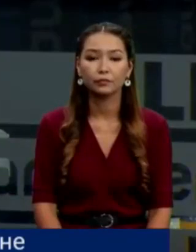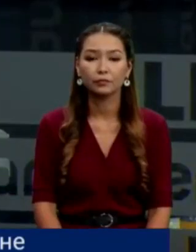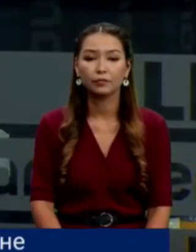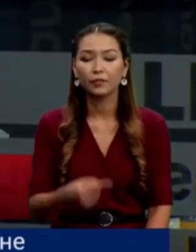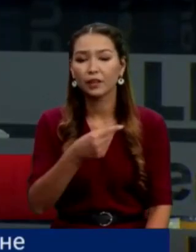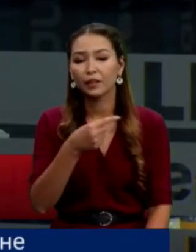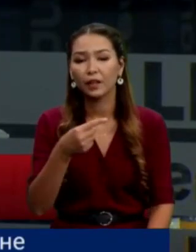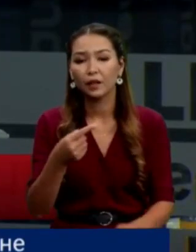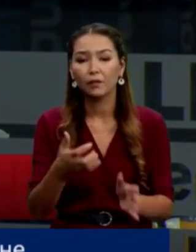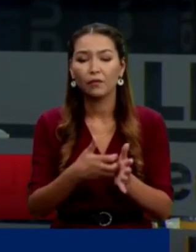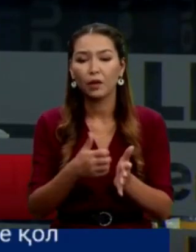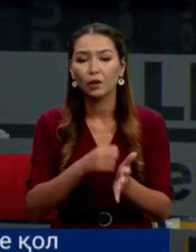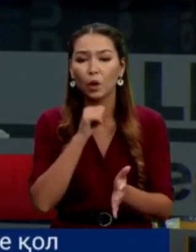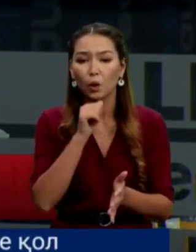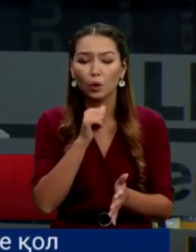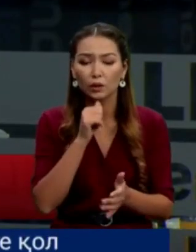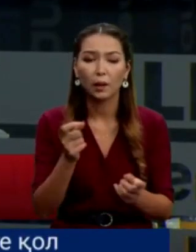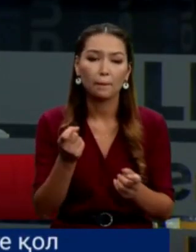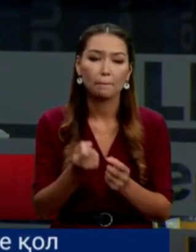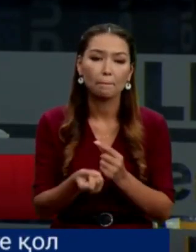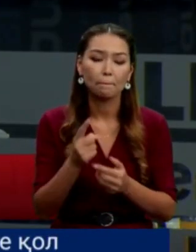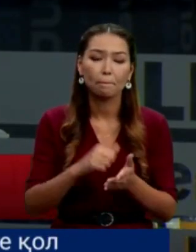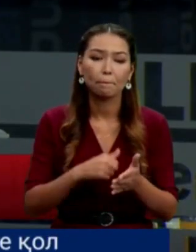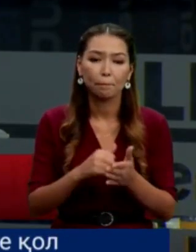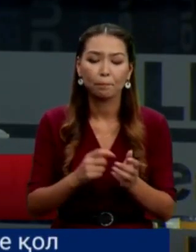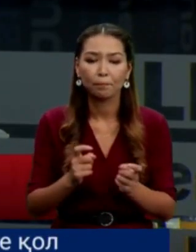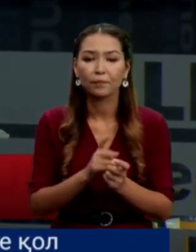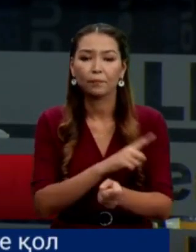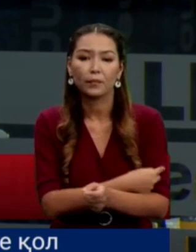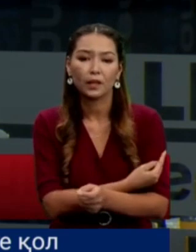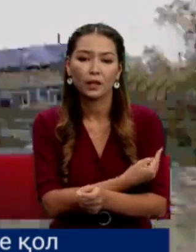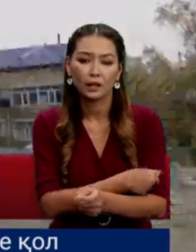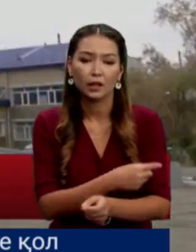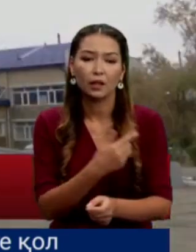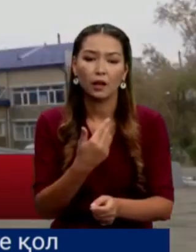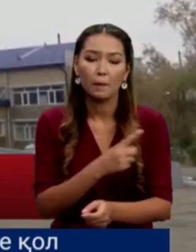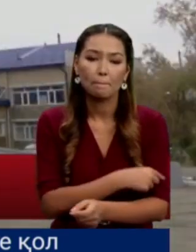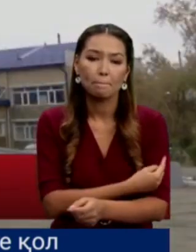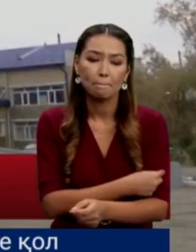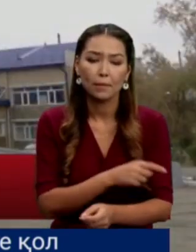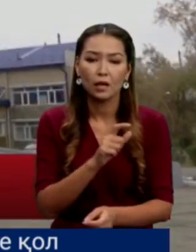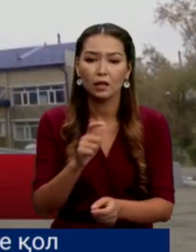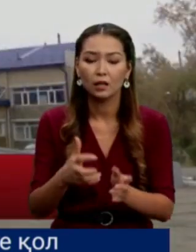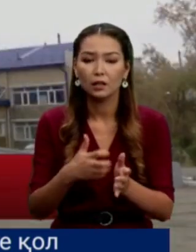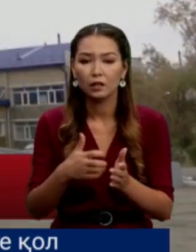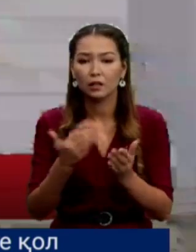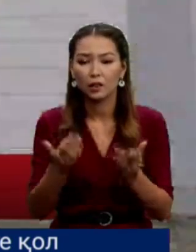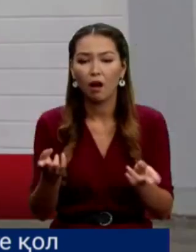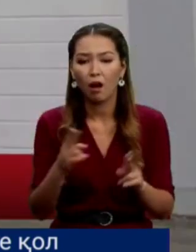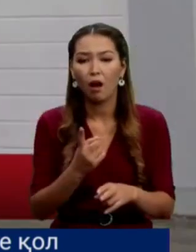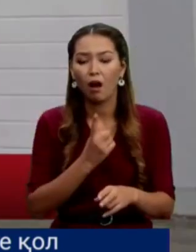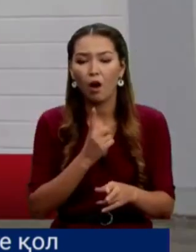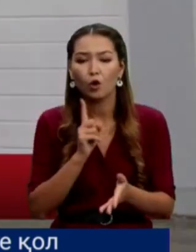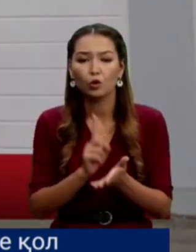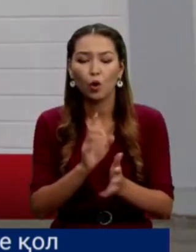Дефицит младшего медперсонала стал причиной конфликта в одной из городских больниц Петропавловска. Возмущенные пациенты одного из отделений остались без должного